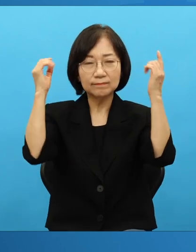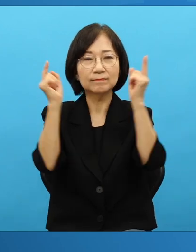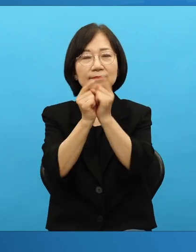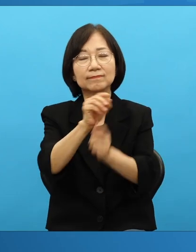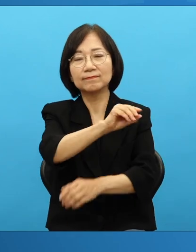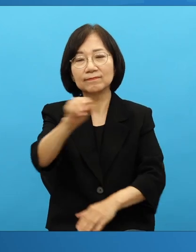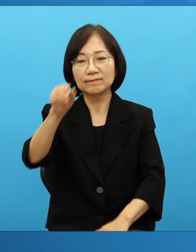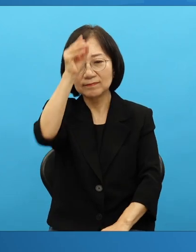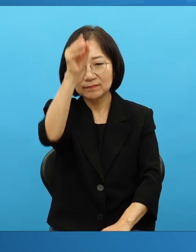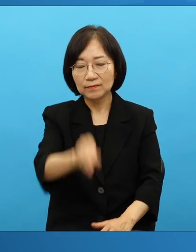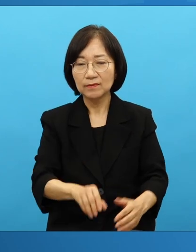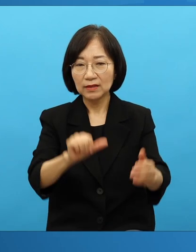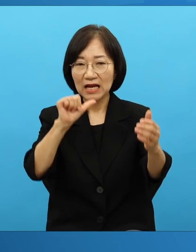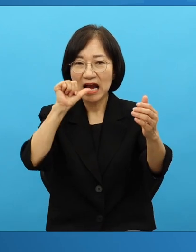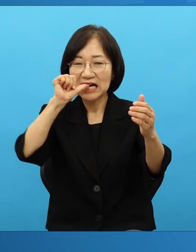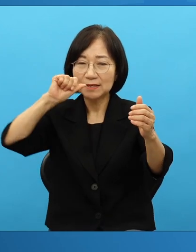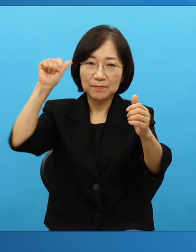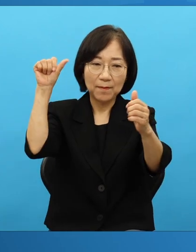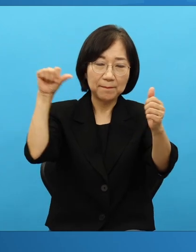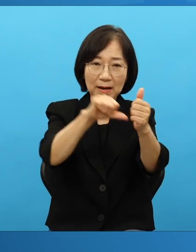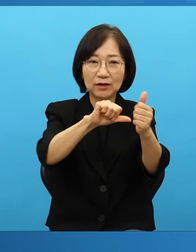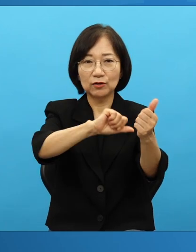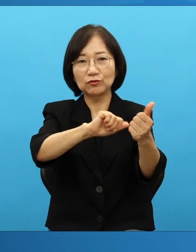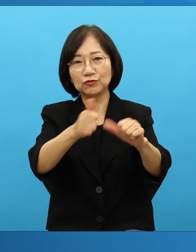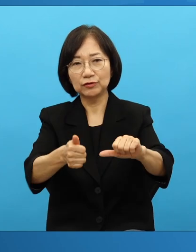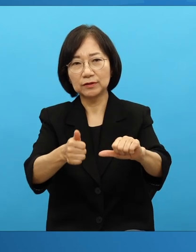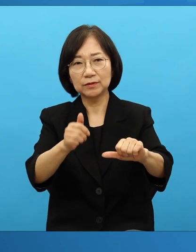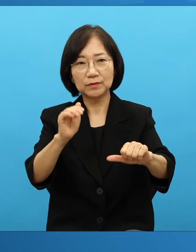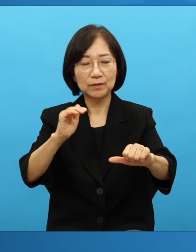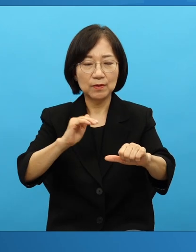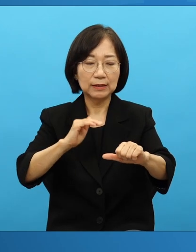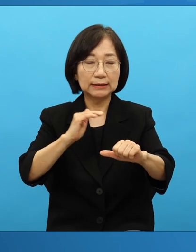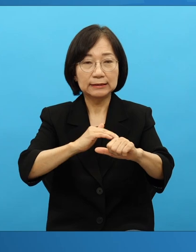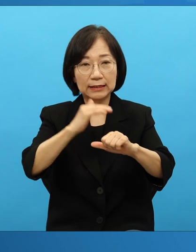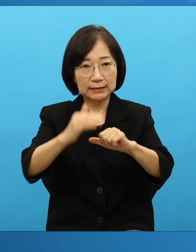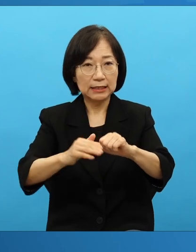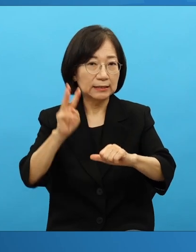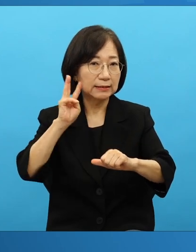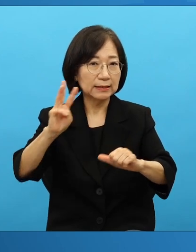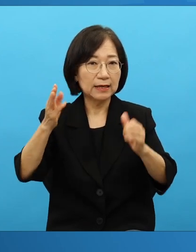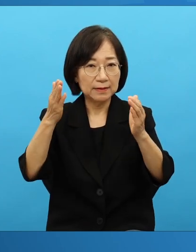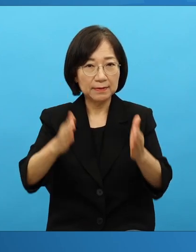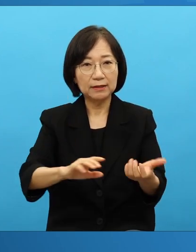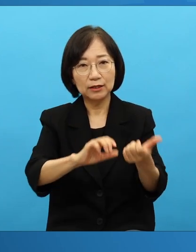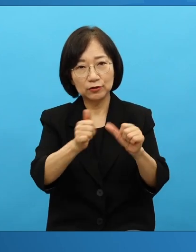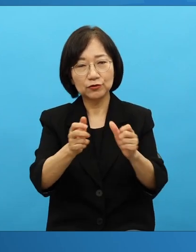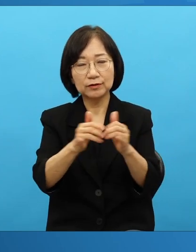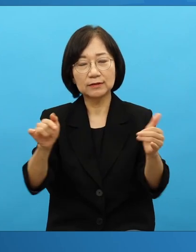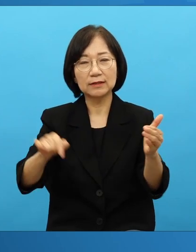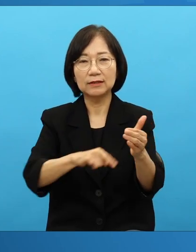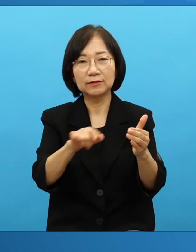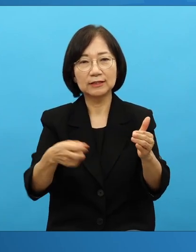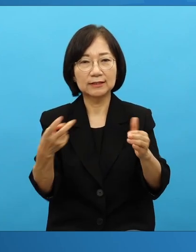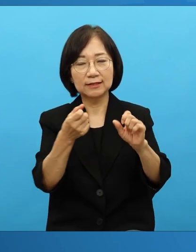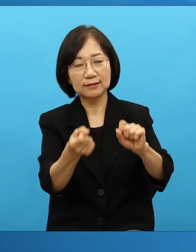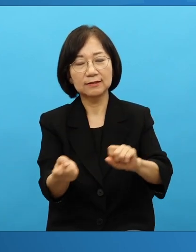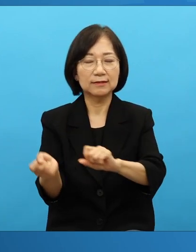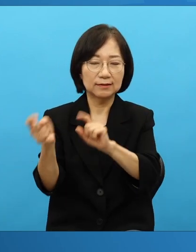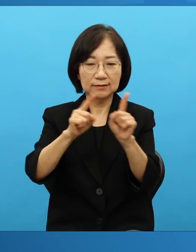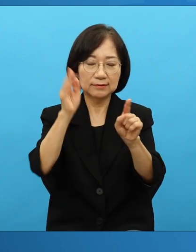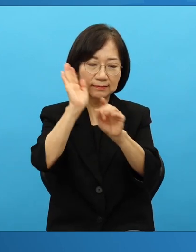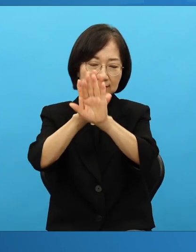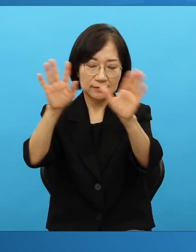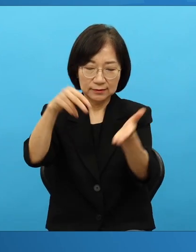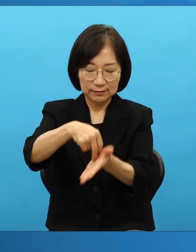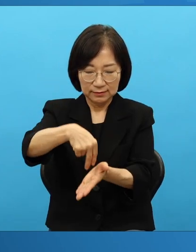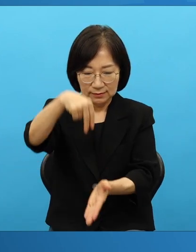빌라도에게 고난을 받으사 십자가에 못 박혀 죽으시고 장사한 지 사흘 만에 죽은 자 가운데서 다시